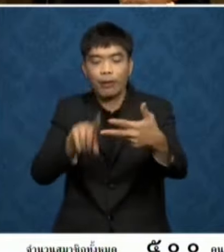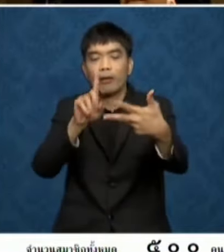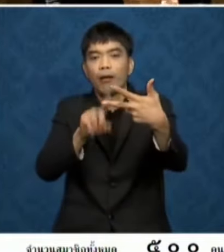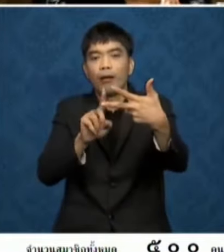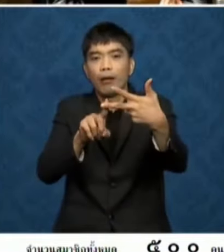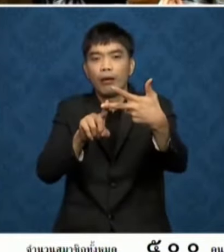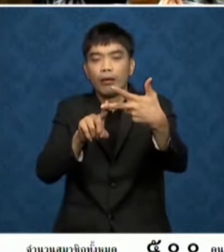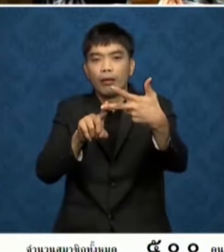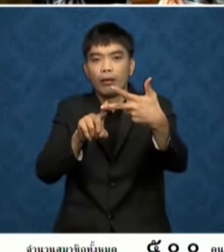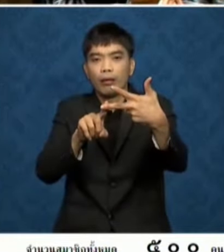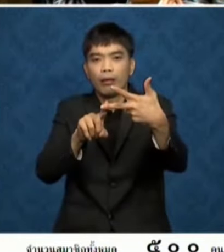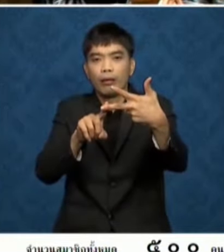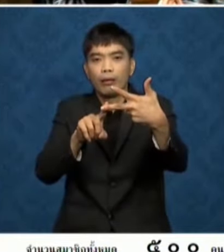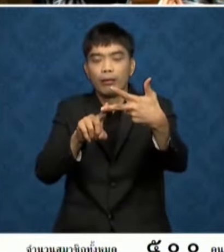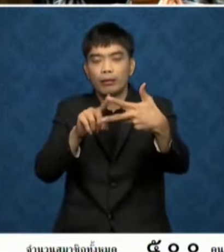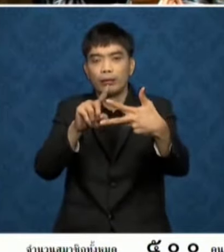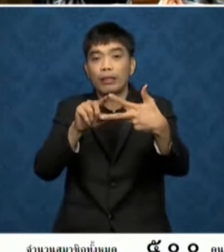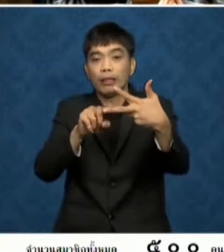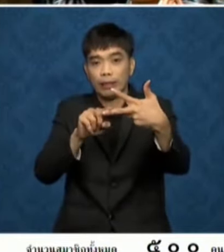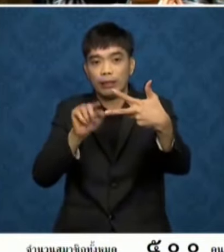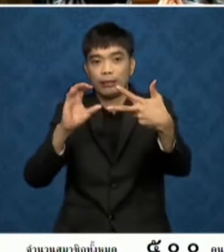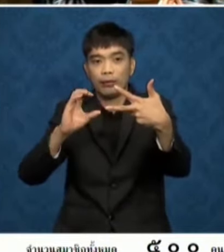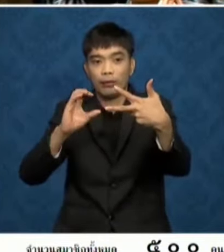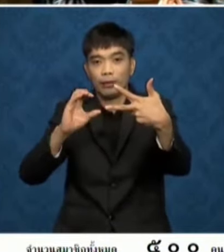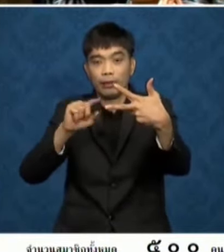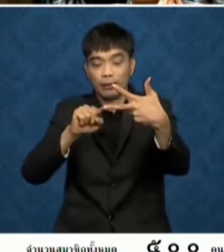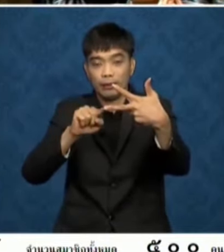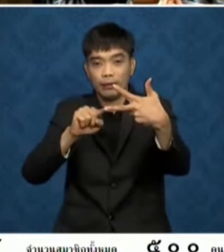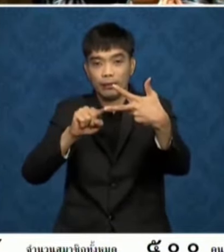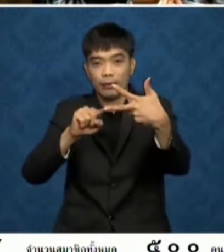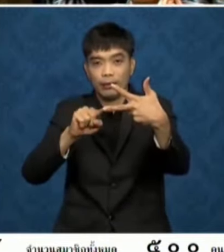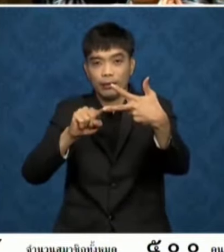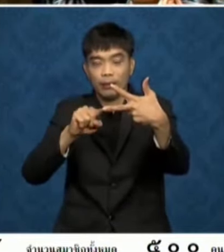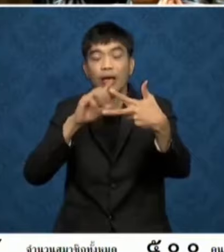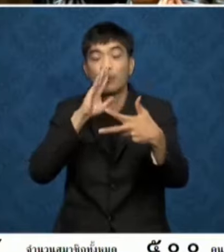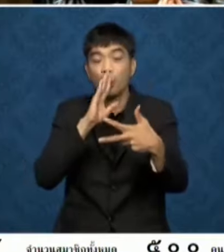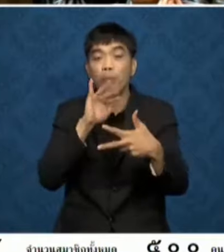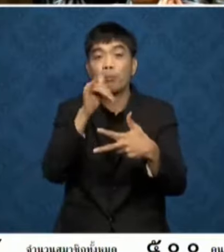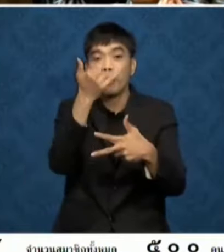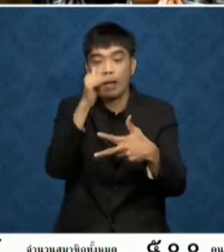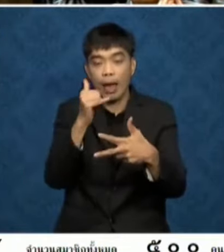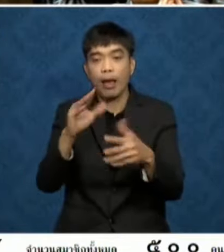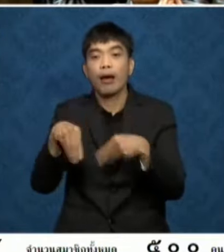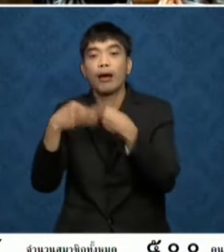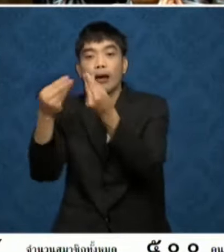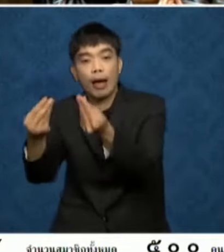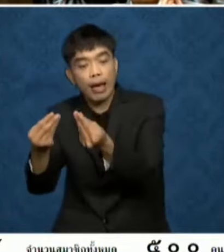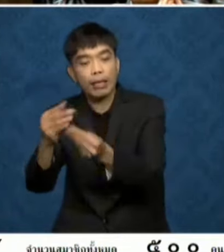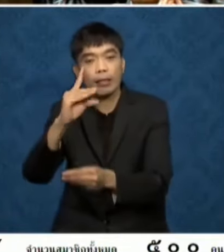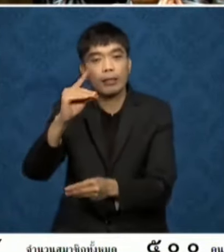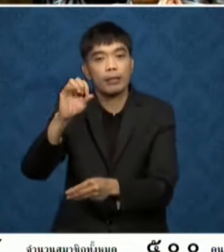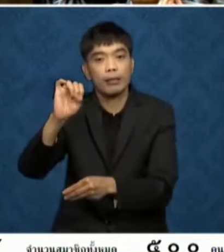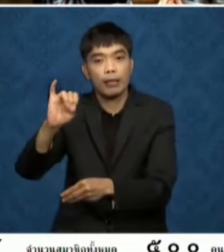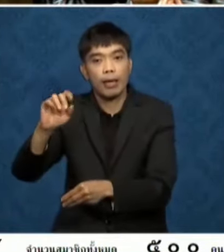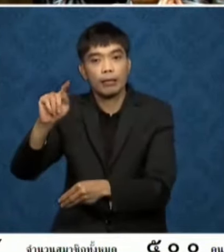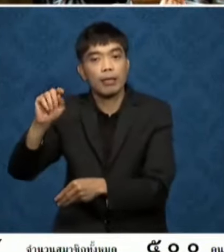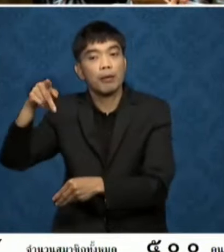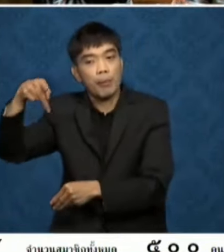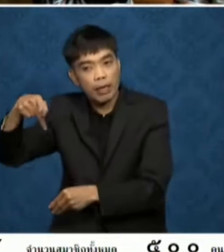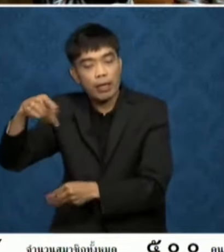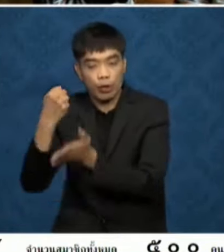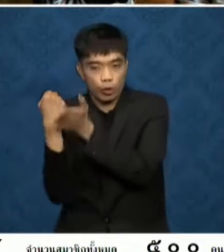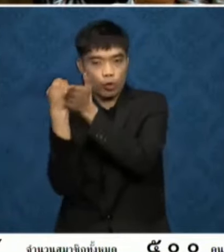ทำนะครับเป็นเรียกว่า collaborate เพราะว่าบางอย่างท่านสามารถที่จะให้คนอื่นช่วยได้นะครับเช่น DITP ก็สามารถที่จะช่วยทำกิจกรรม